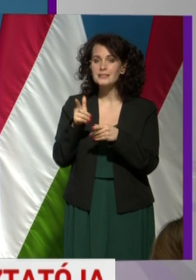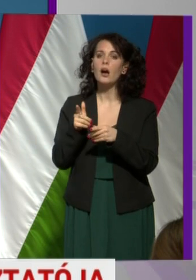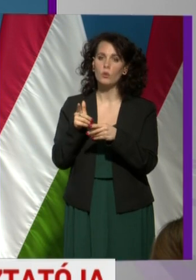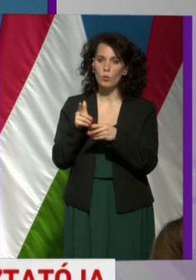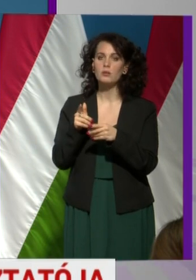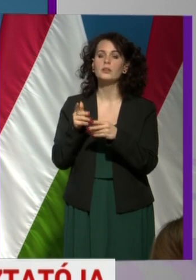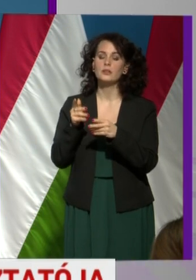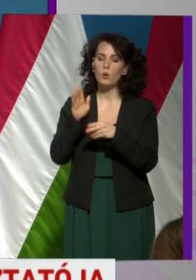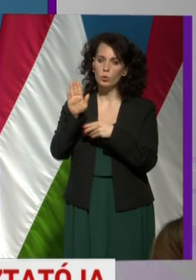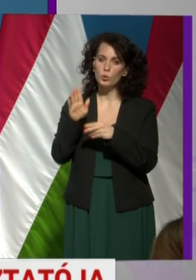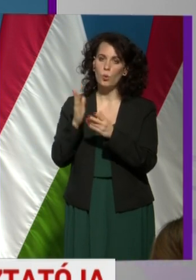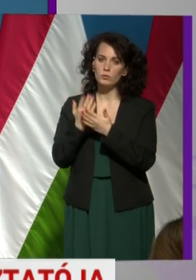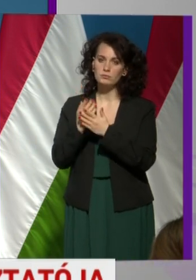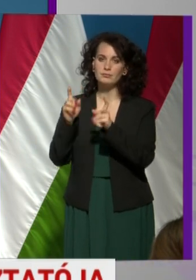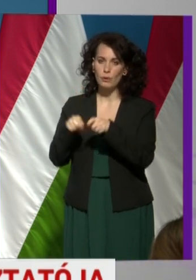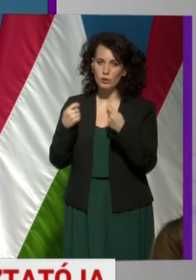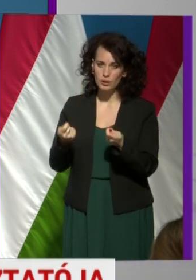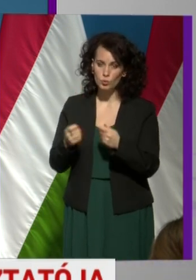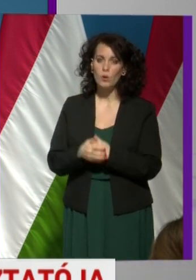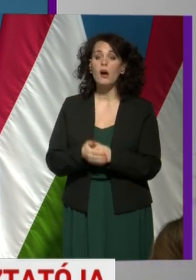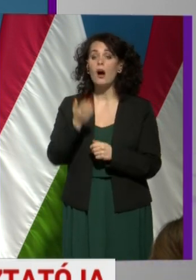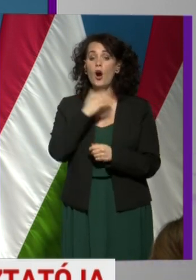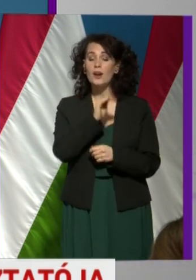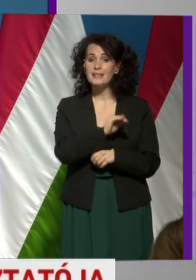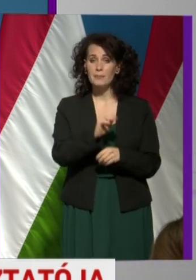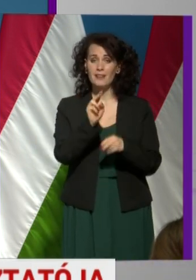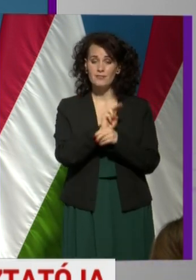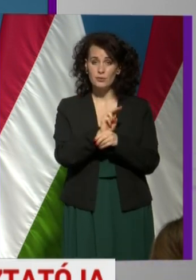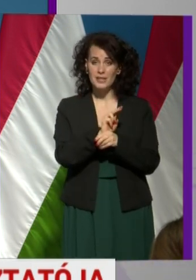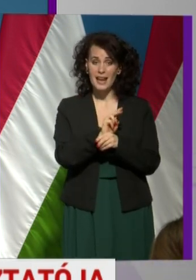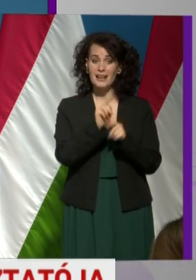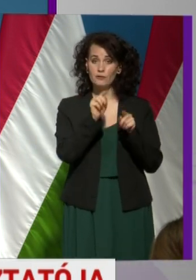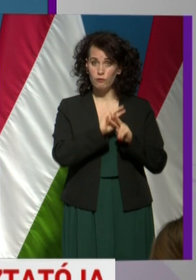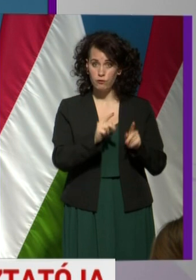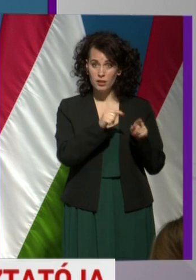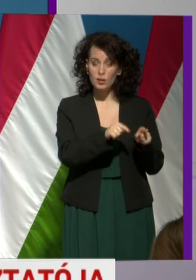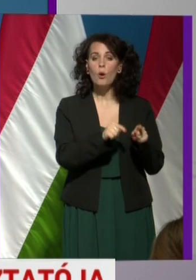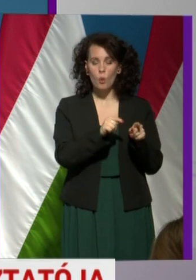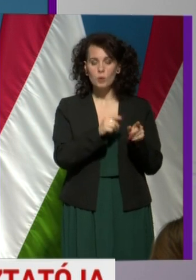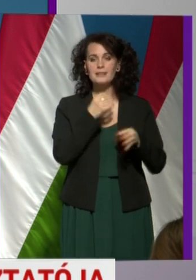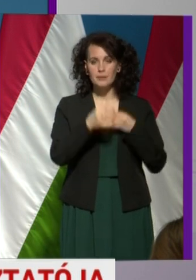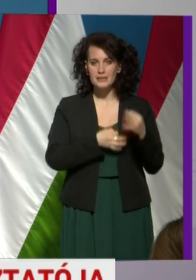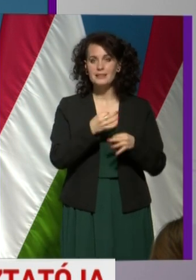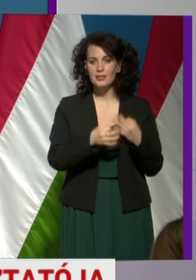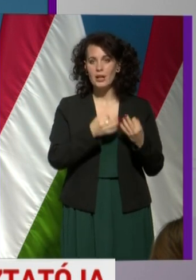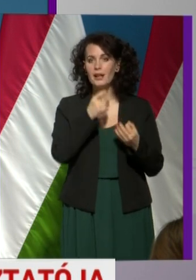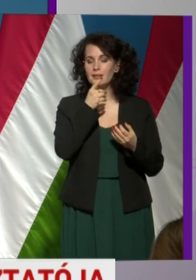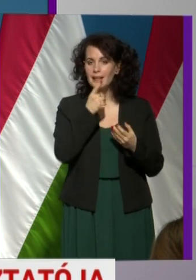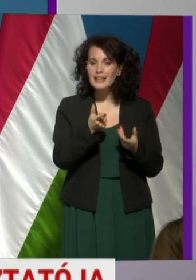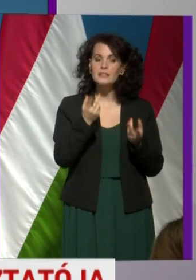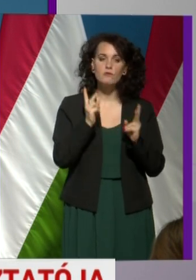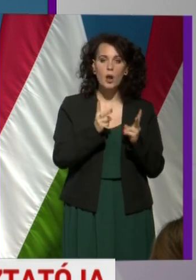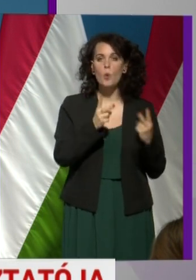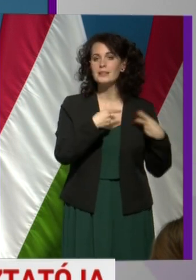otthon megoldódik, megoldható, ahol a gyermekfelügyeletre kerül sor, ott természetesen megtörténik valamilyen módon